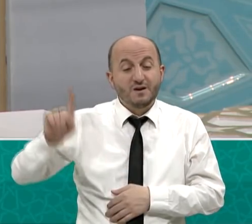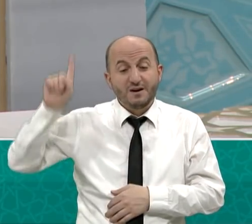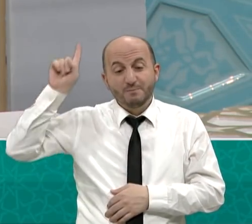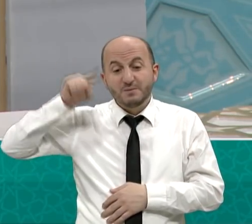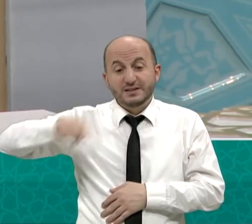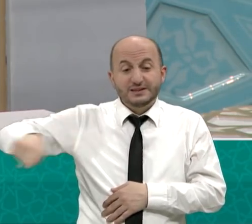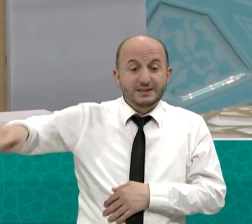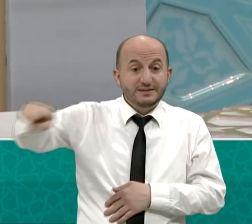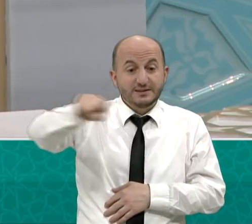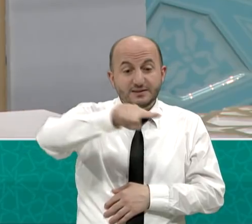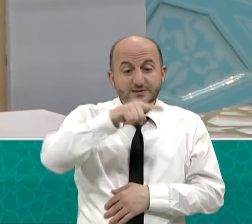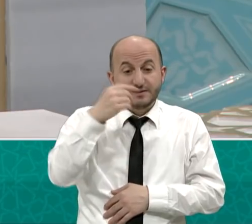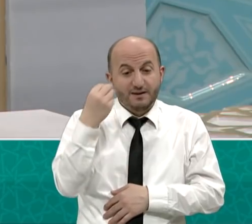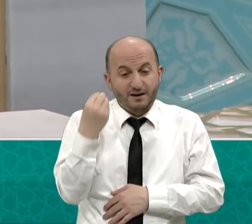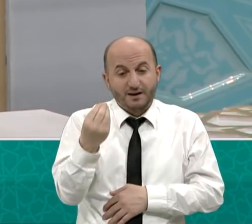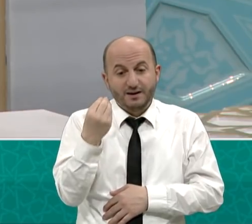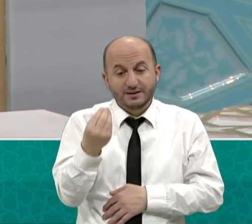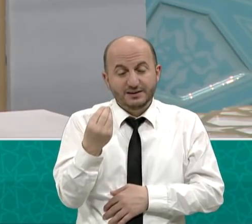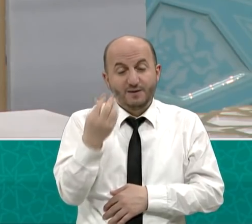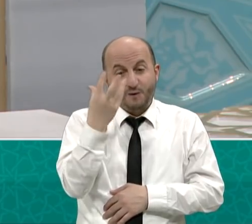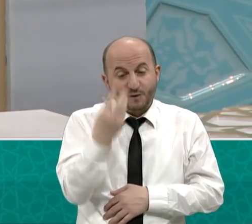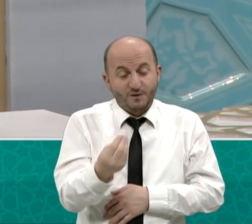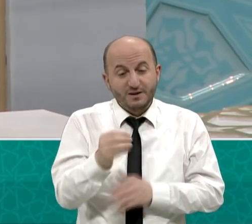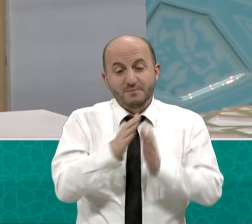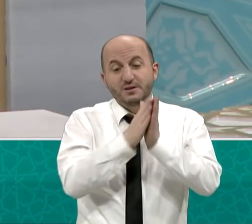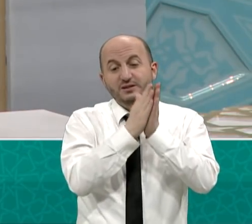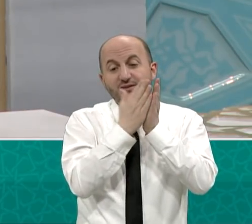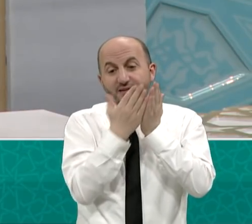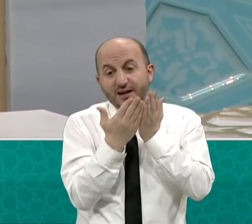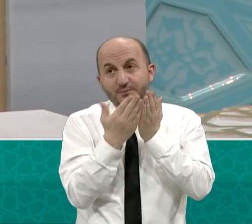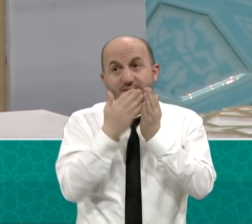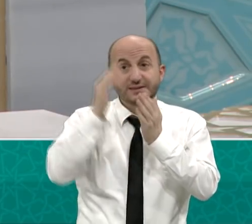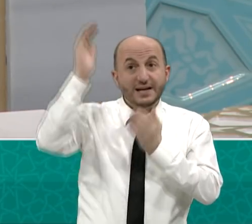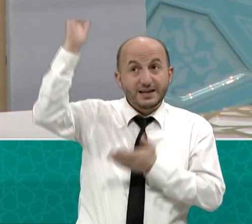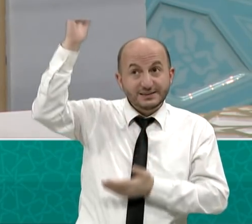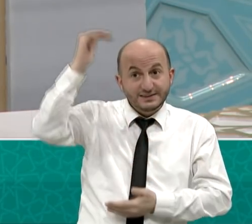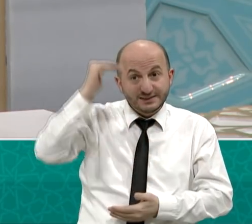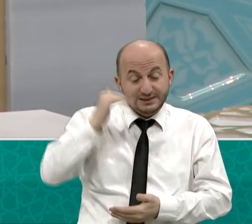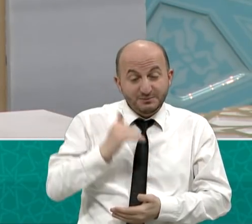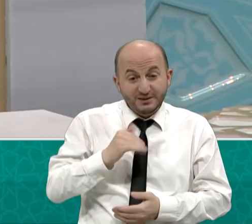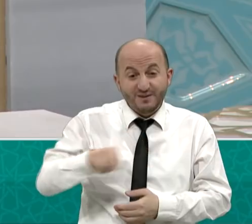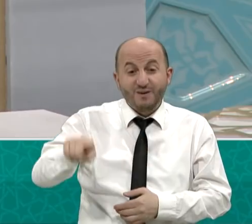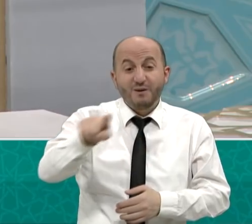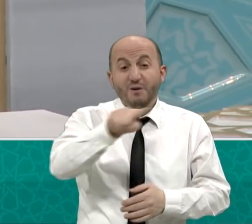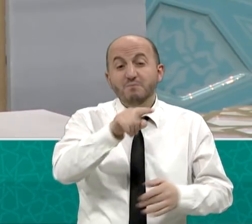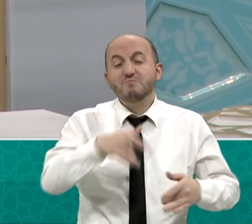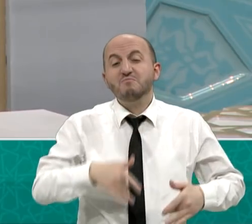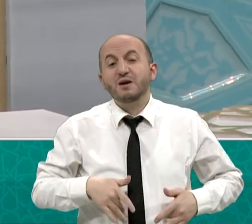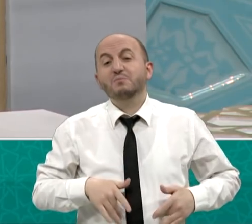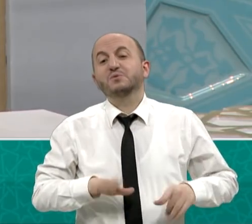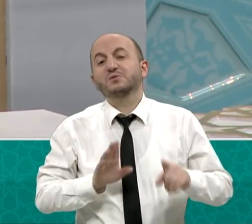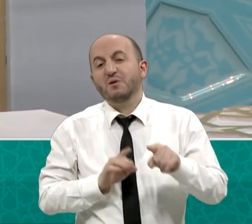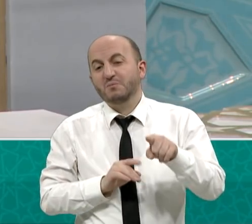size hayır, mahsa hayır olan bir kitabın indirilmesinden onlar hoşnut olmazlar.